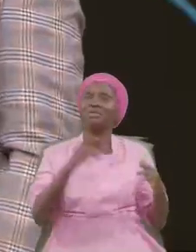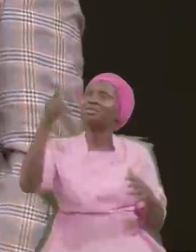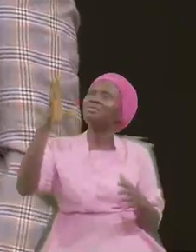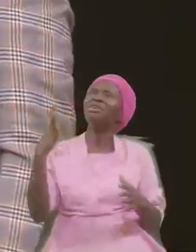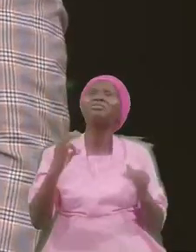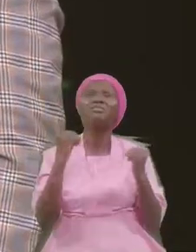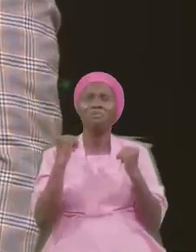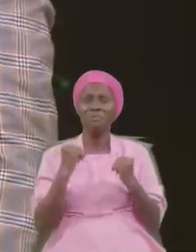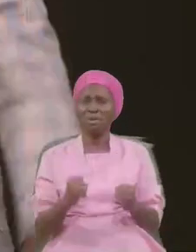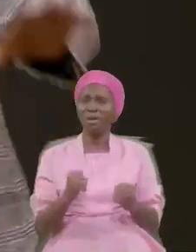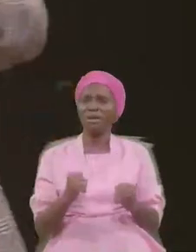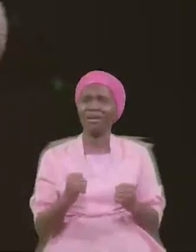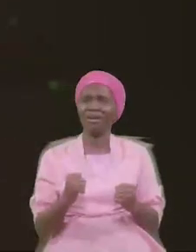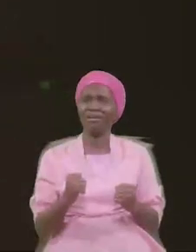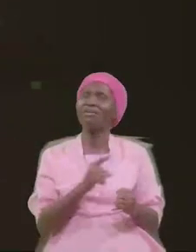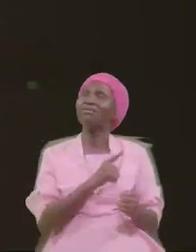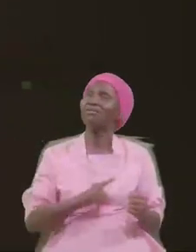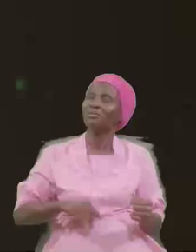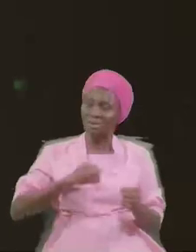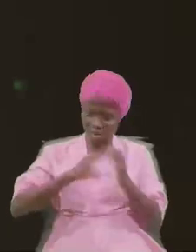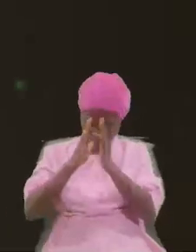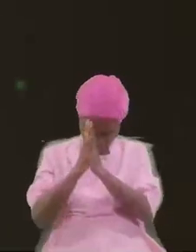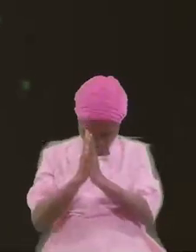de puissance, Seigneur, je prie.